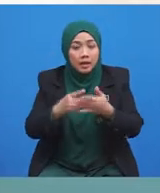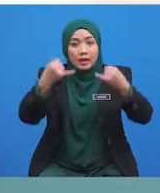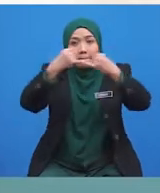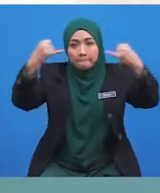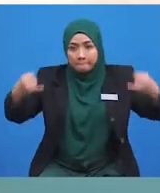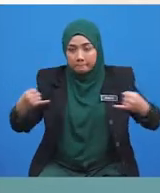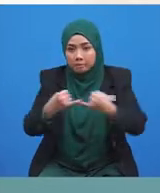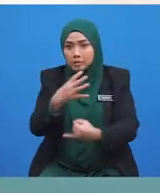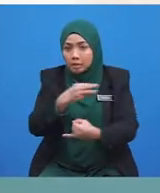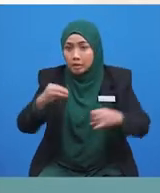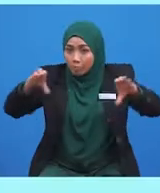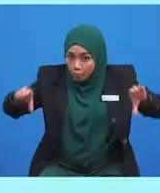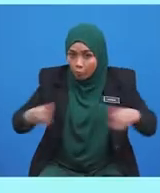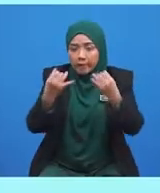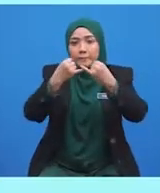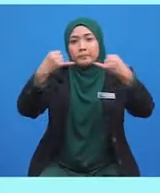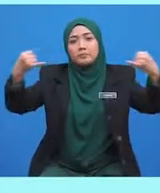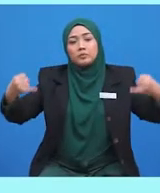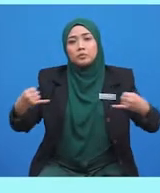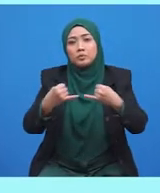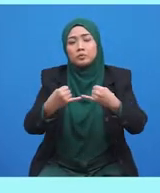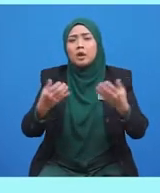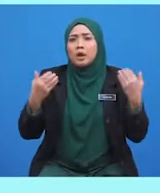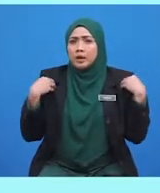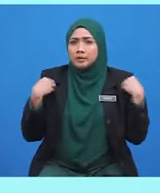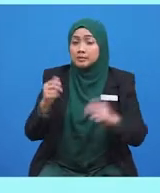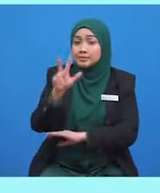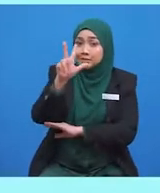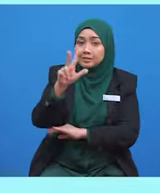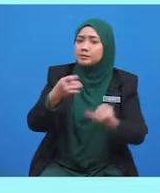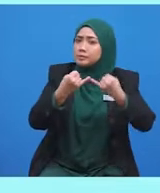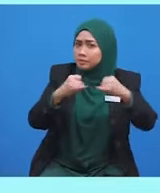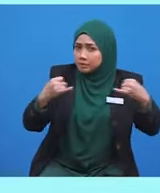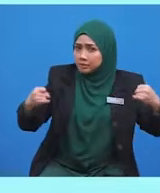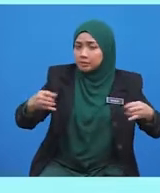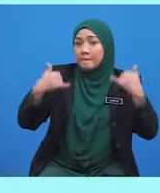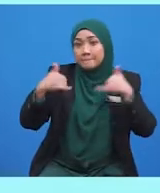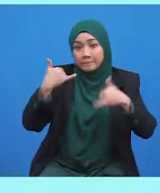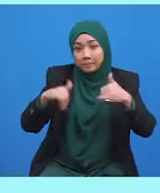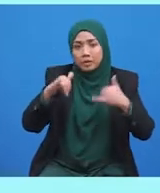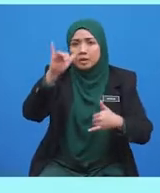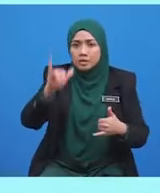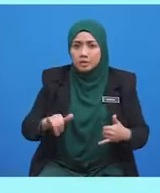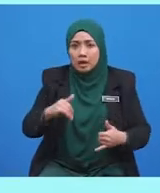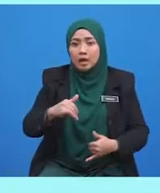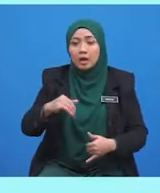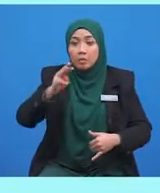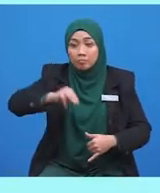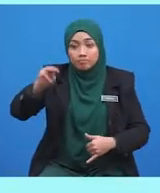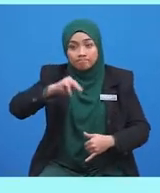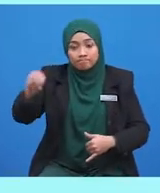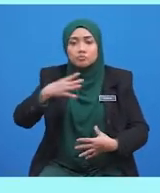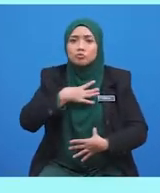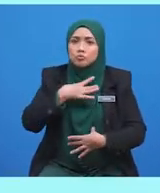membina piktogram. Terdapat tiga jenis permainan yang disukai di padang permainan.